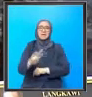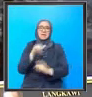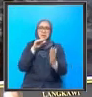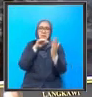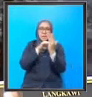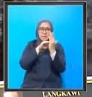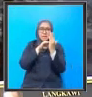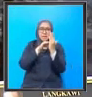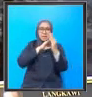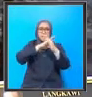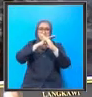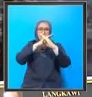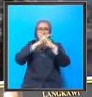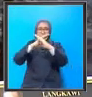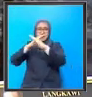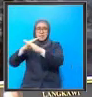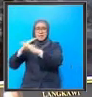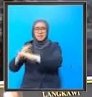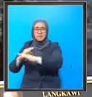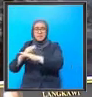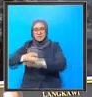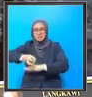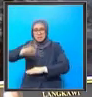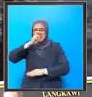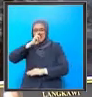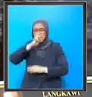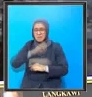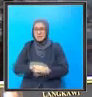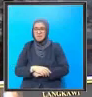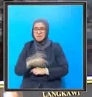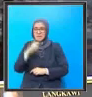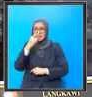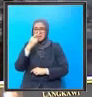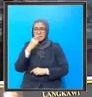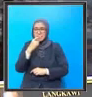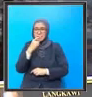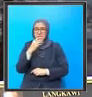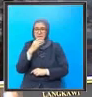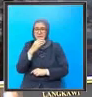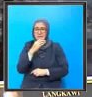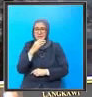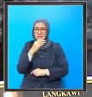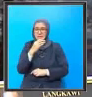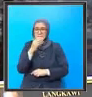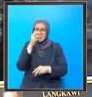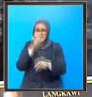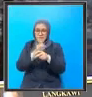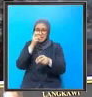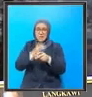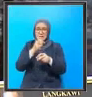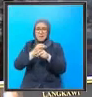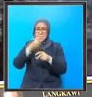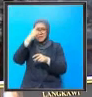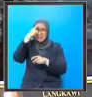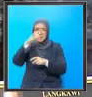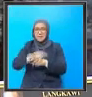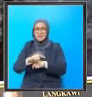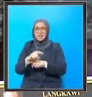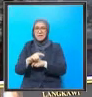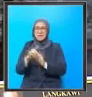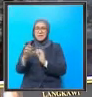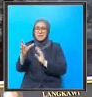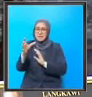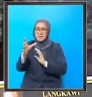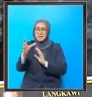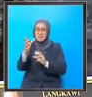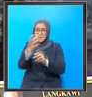yang agak keras sebegitu loh sukar untuk didapati